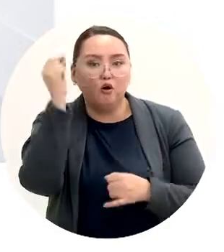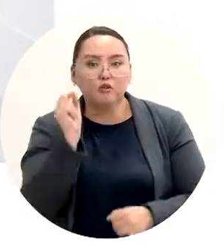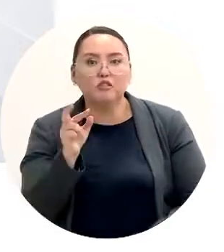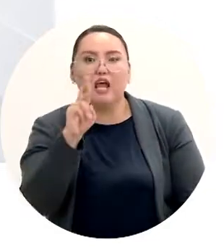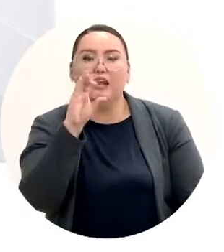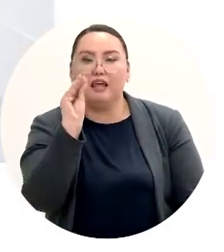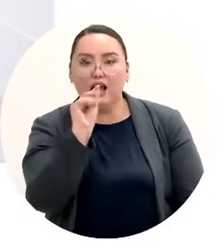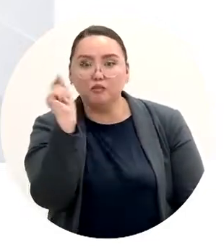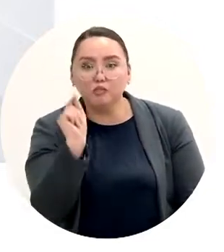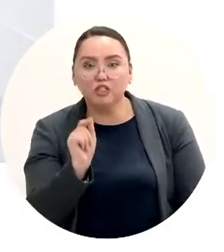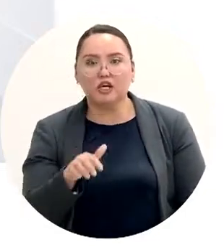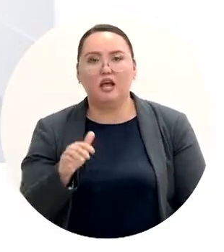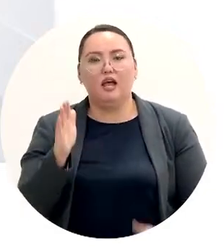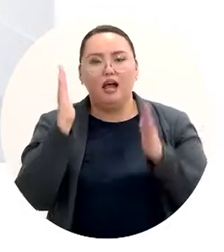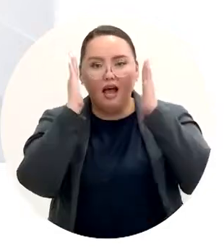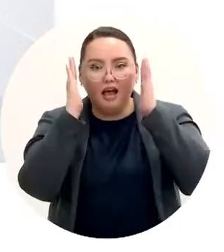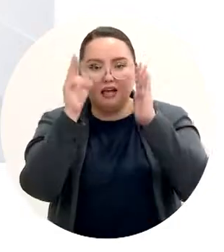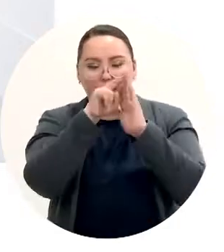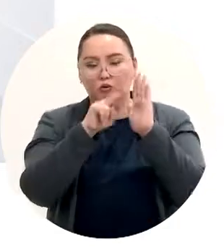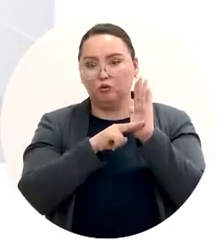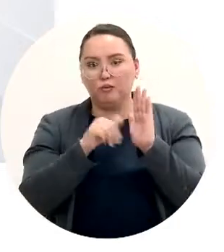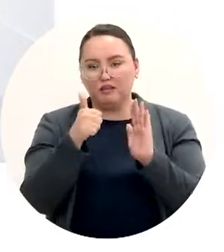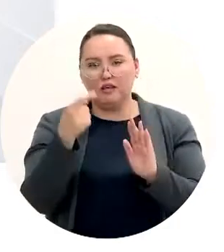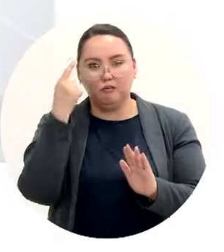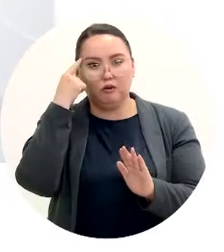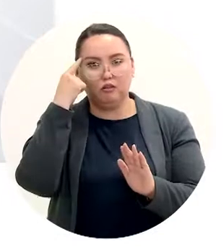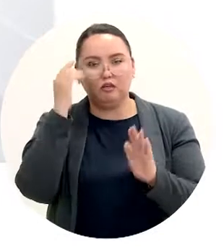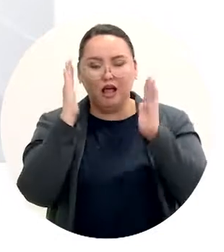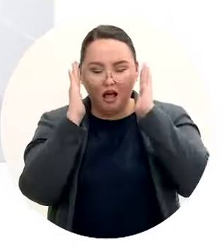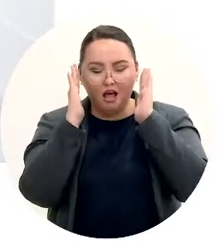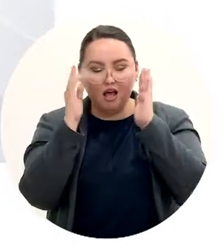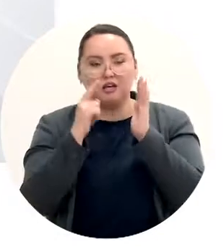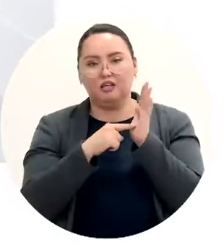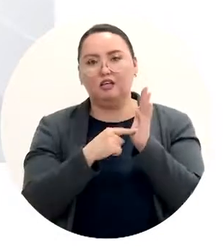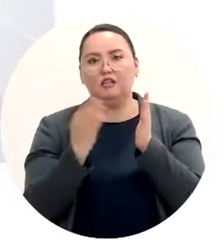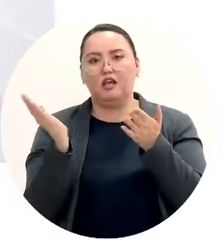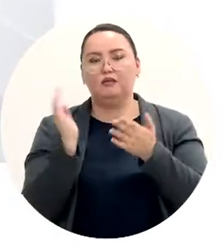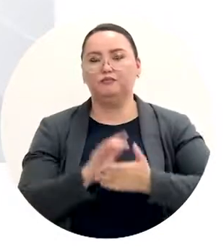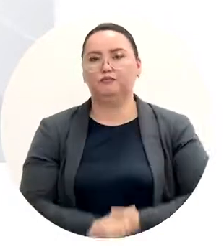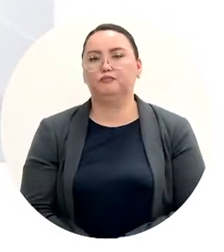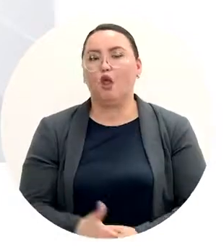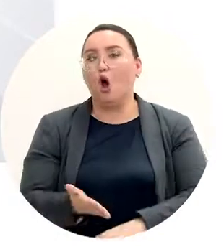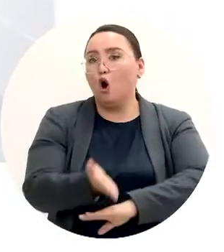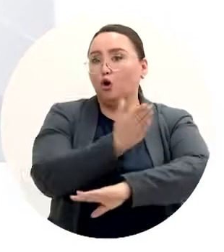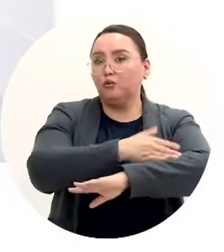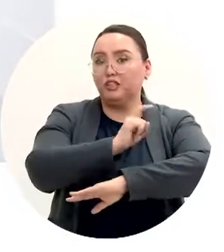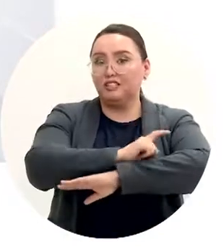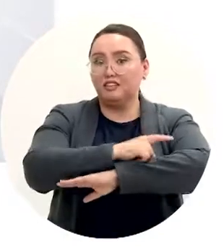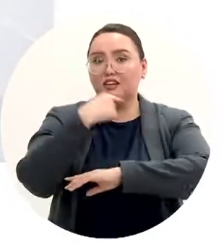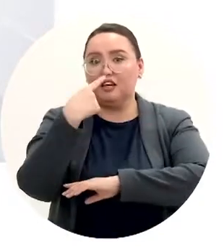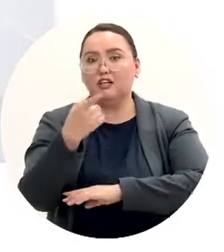болоо тэргүйн гисгэн дараагийн үедээ ингэхөө хилэгдэж бичигдэнэ гэдгийг бид хүн анзаарах хэрэгтэй.